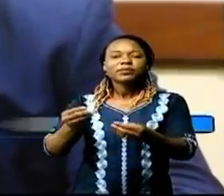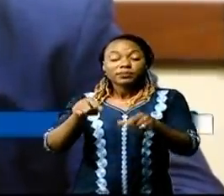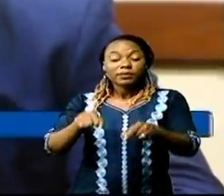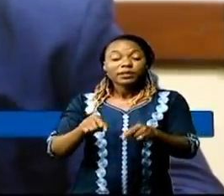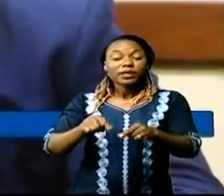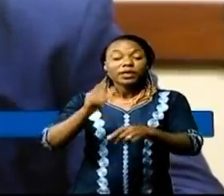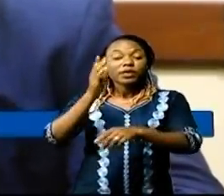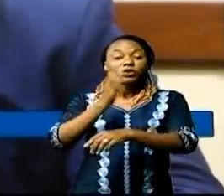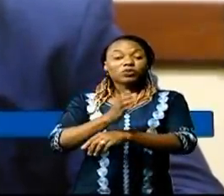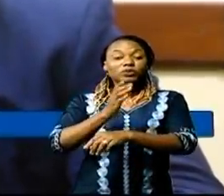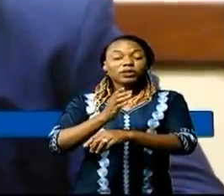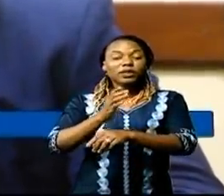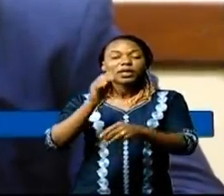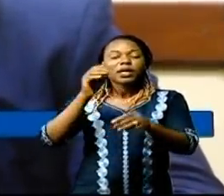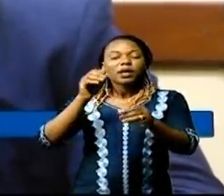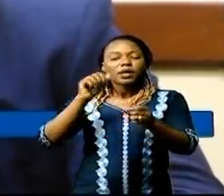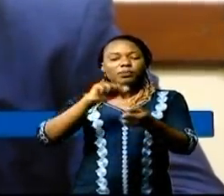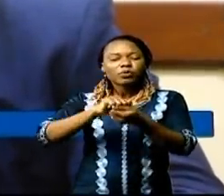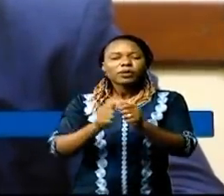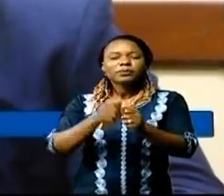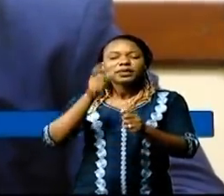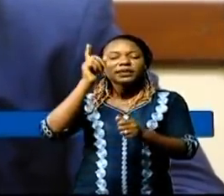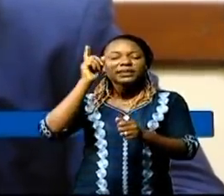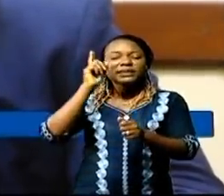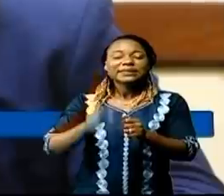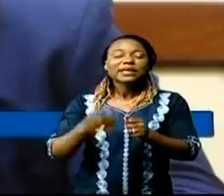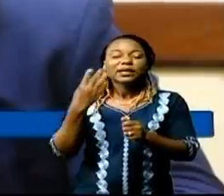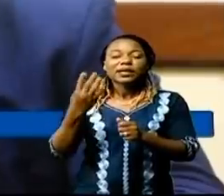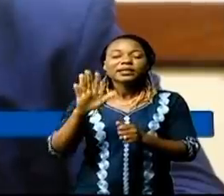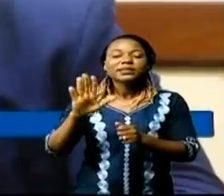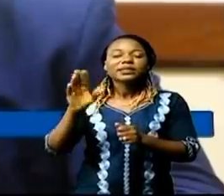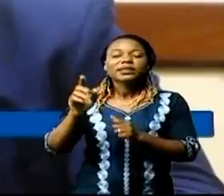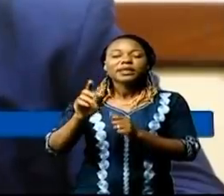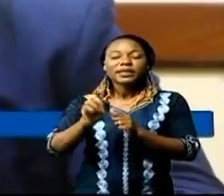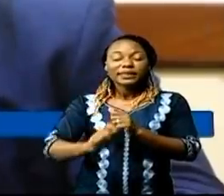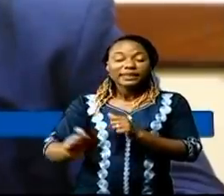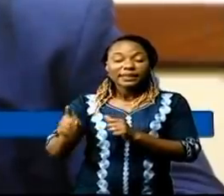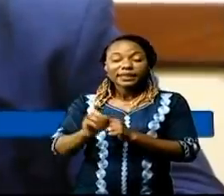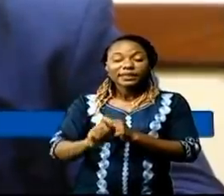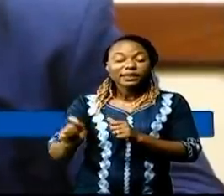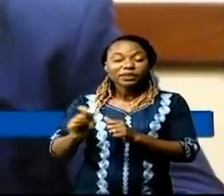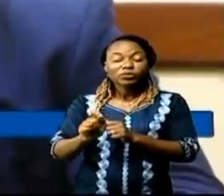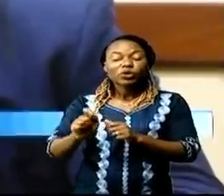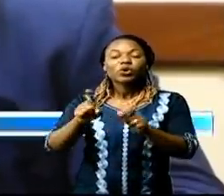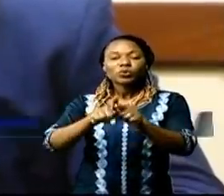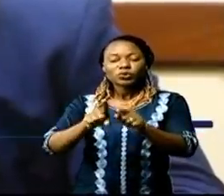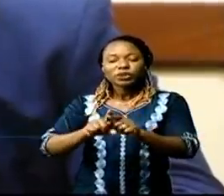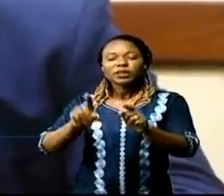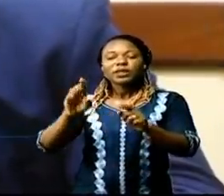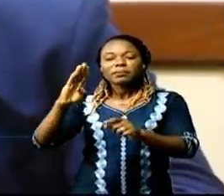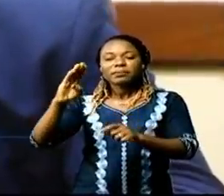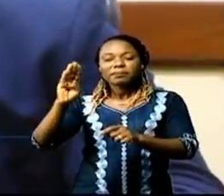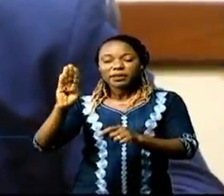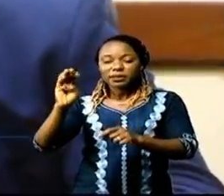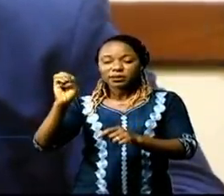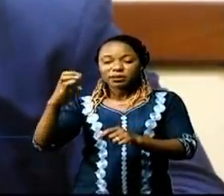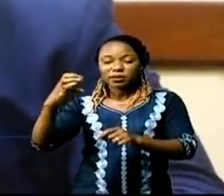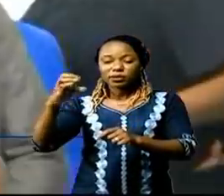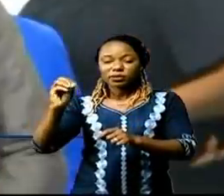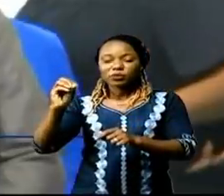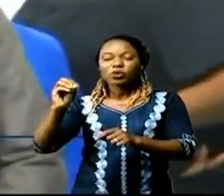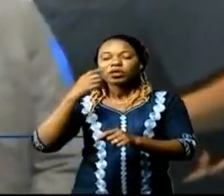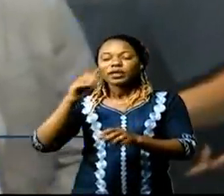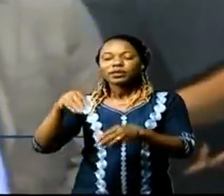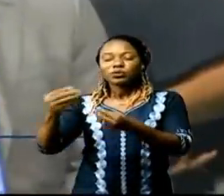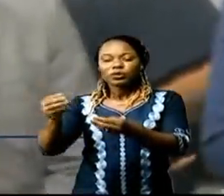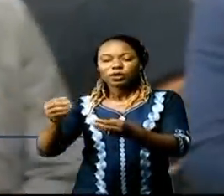concerne 145 territoires. Et BESECO est l'une des agences à qui on a confié un certain nombre de territoires pour pouvoir exécuter des activités de développement.